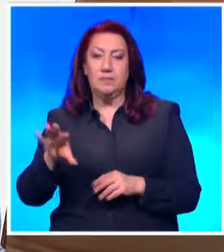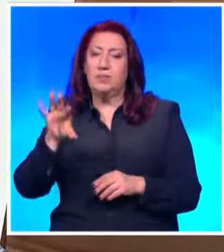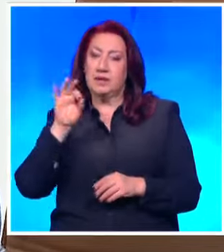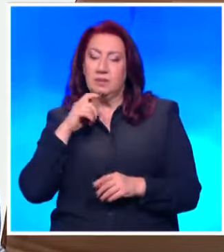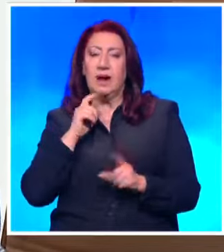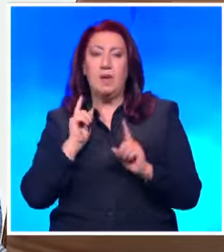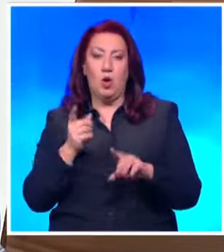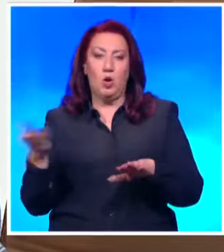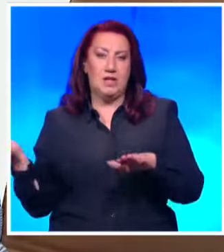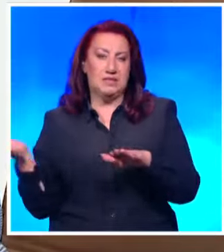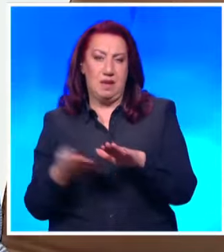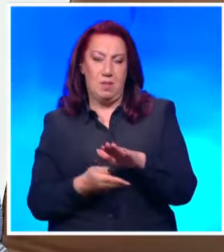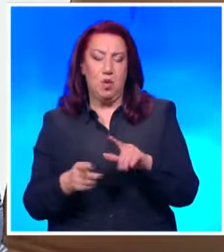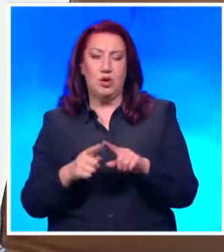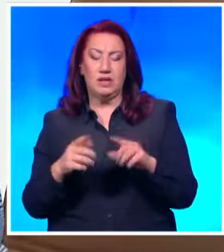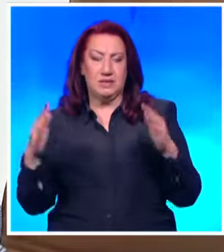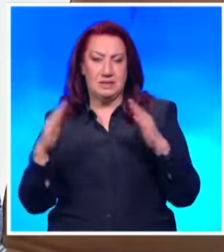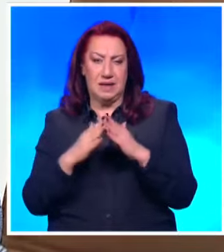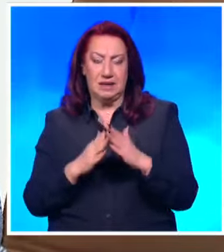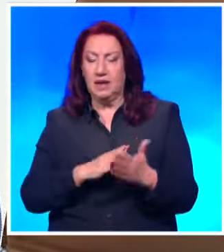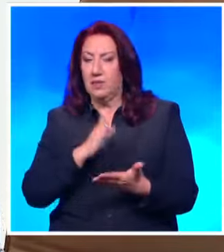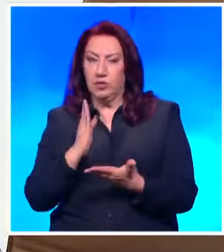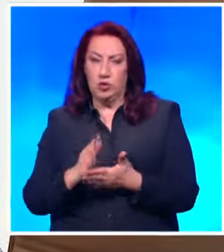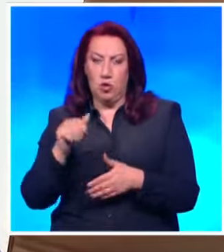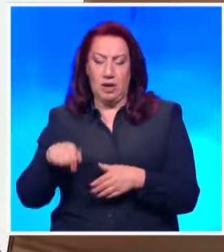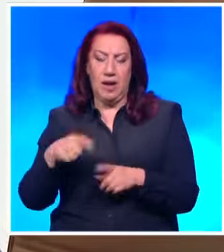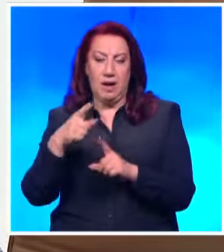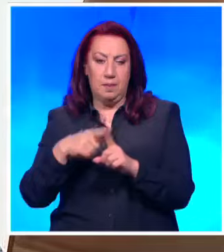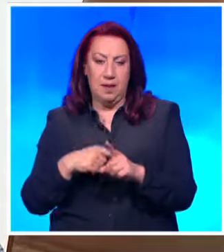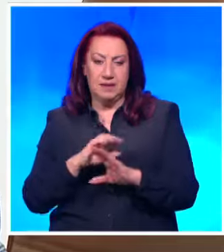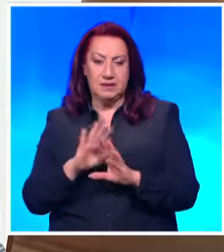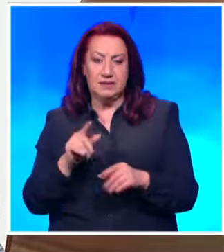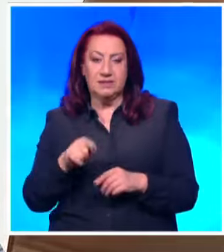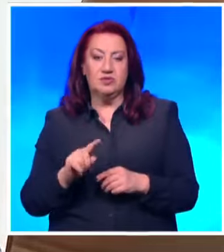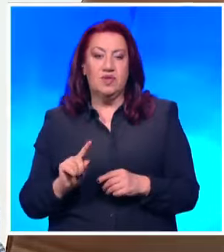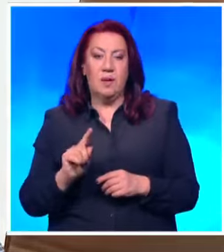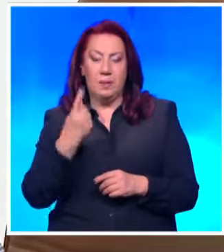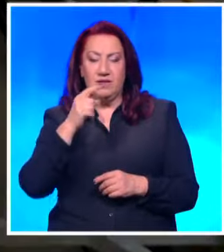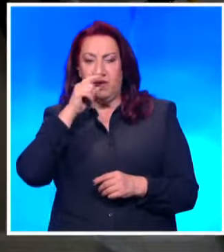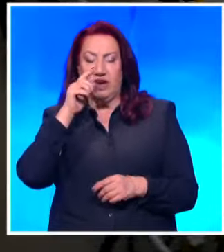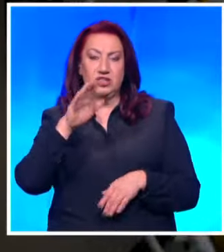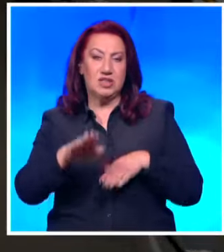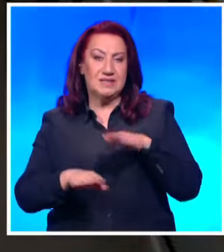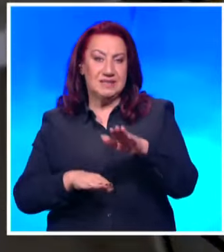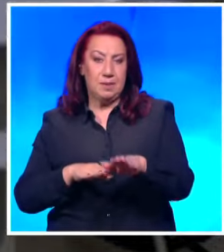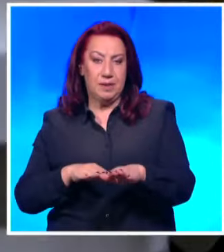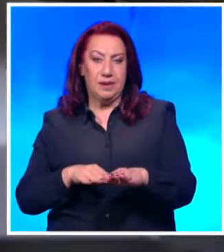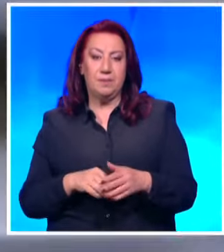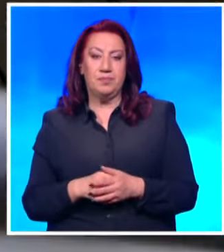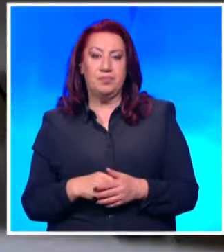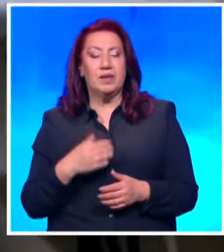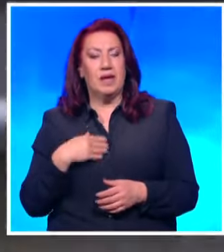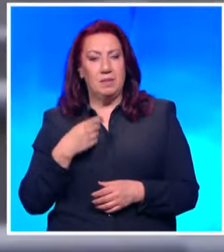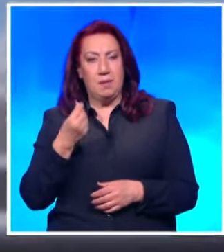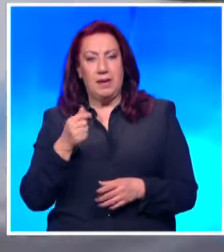сградите, така че до края на месеца това ще бъде първата и важна стъпка. Отпуснати са и пари за